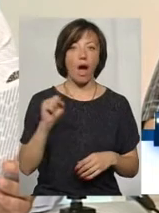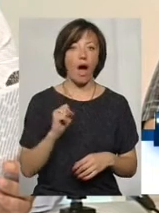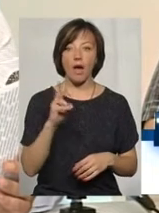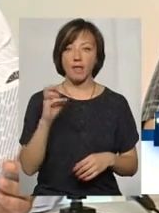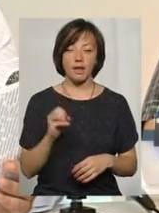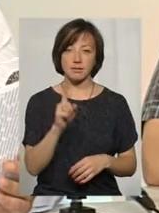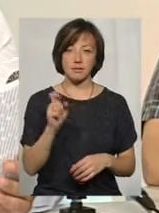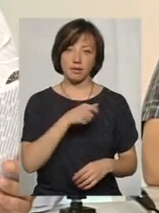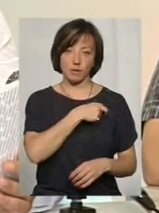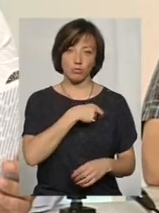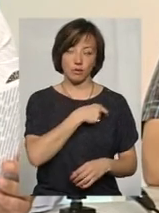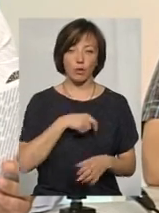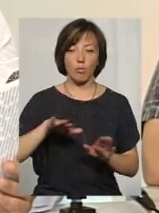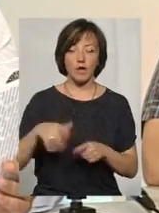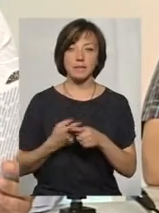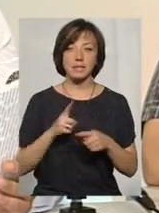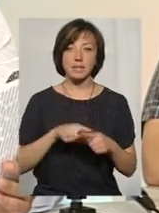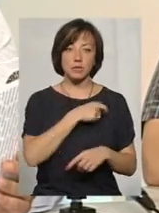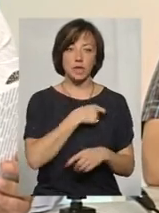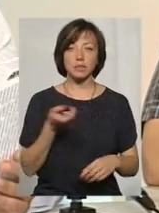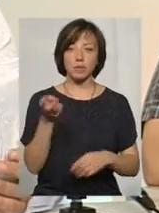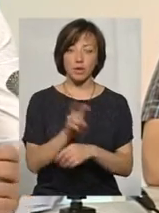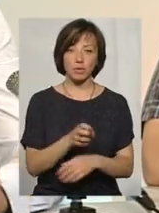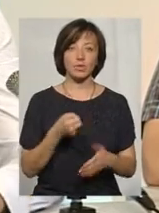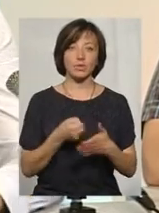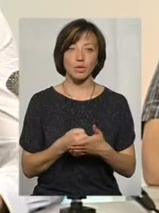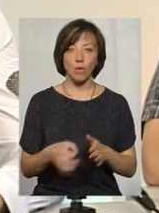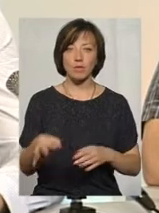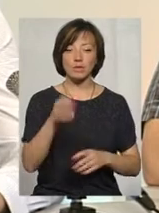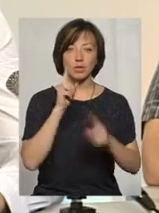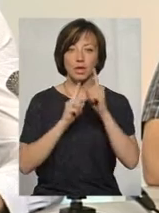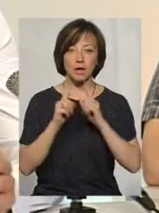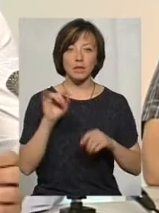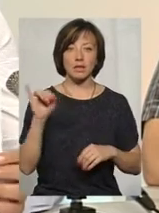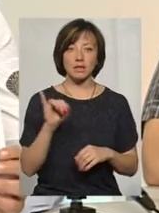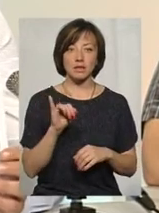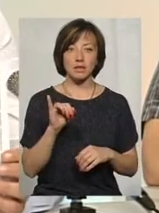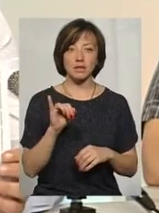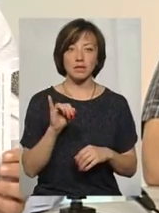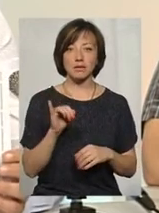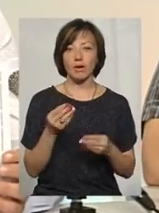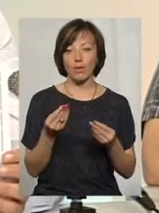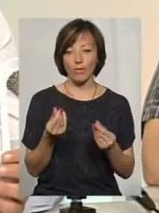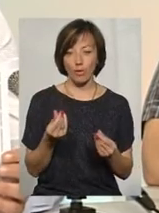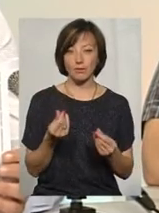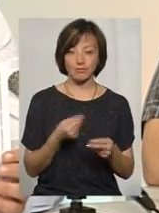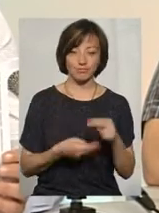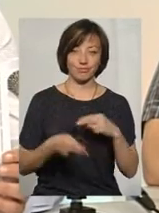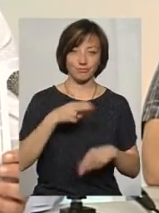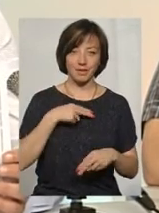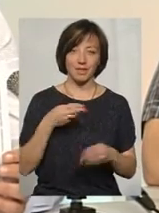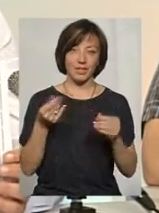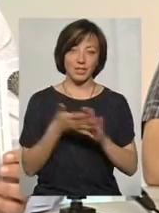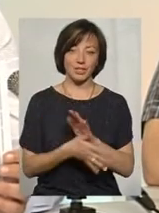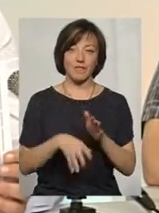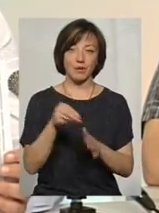а не за депутати. І потім ці депутати приходять до обласної ради та відбивають витрачені на вибори кошти.